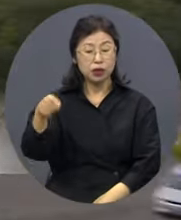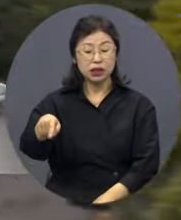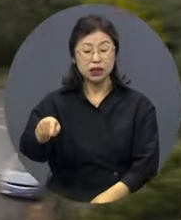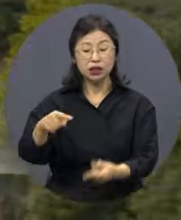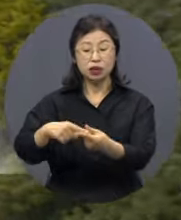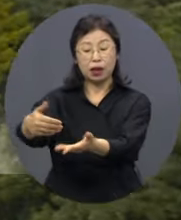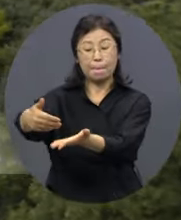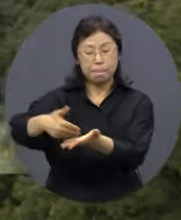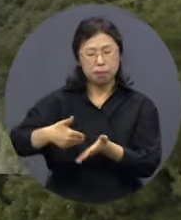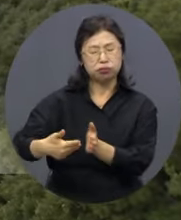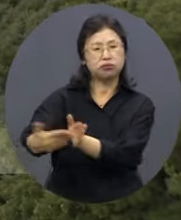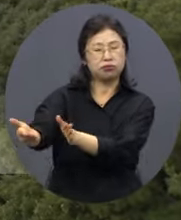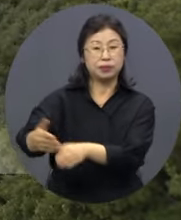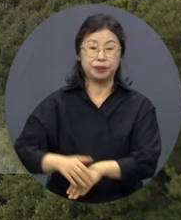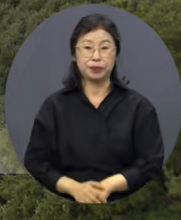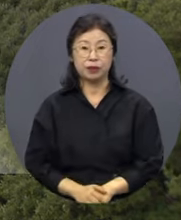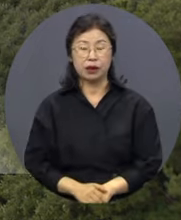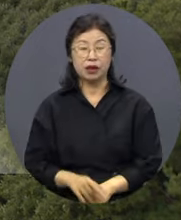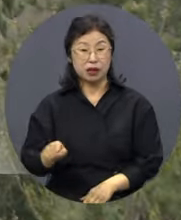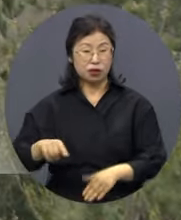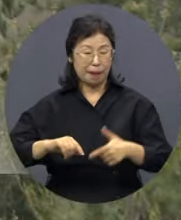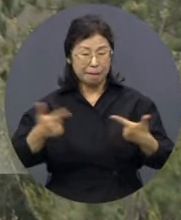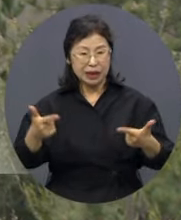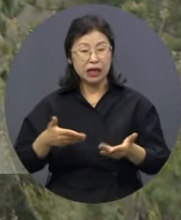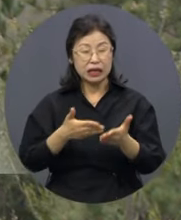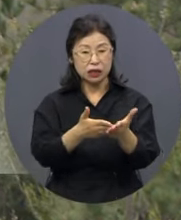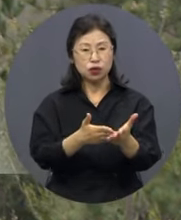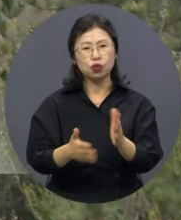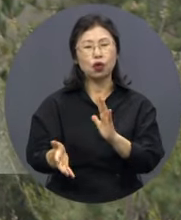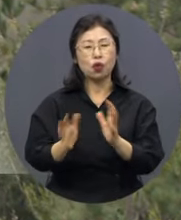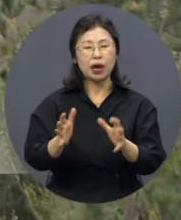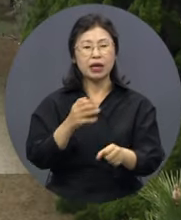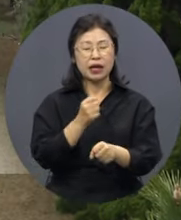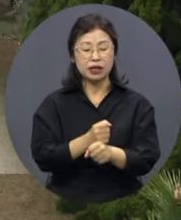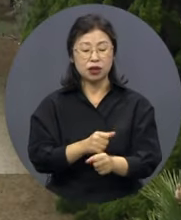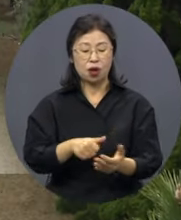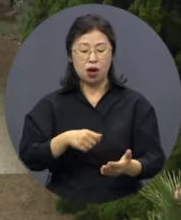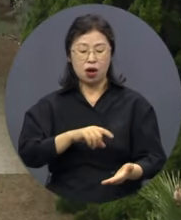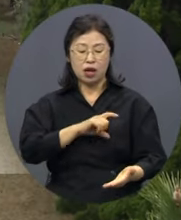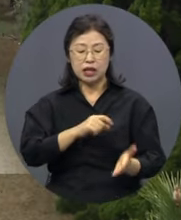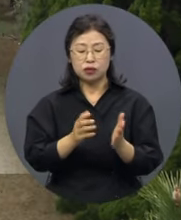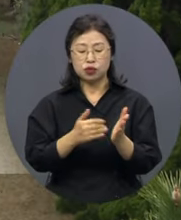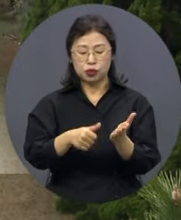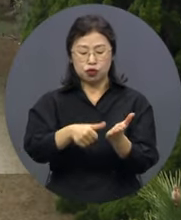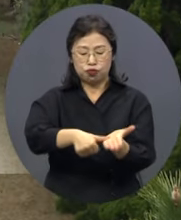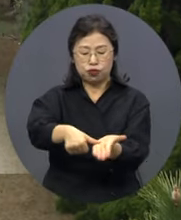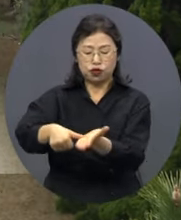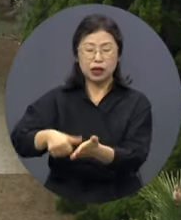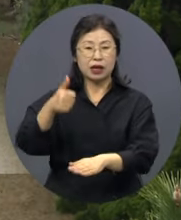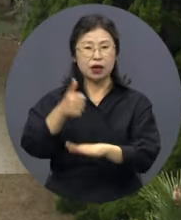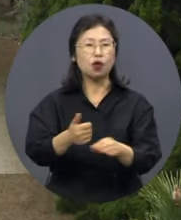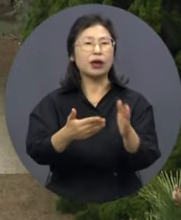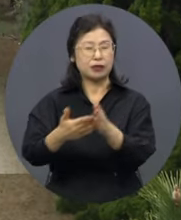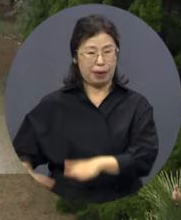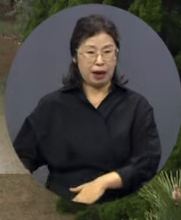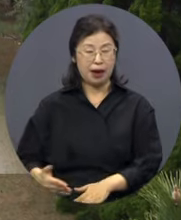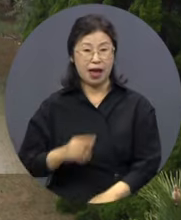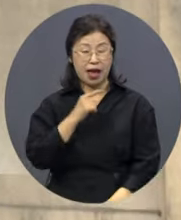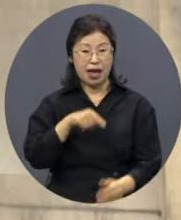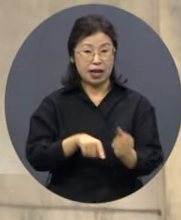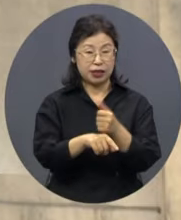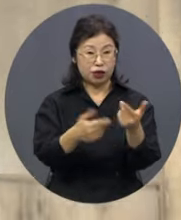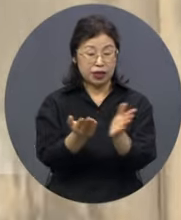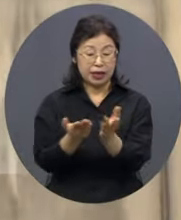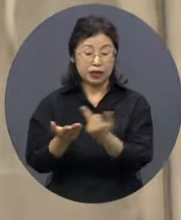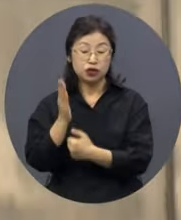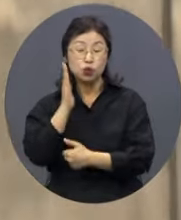청구를 발했는데이 신청도 시의회에서 무기명 투표로 각하했습니다 정의당 제주 도당과